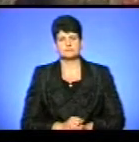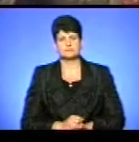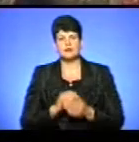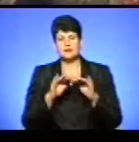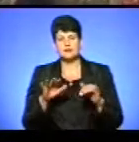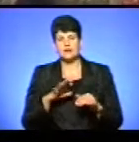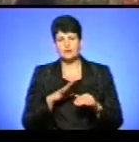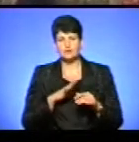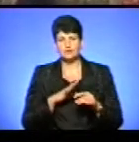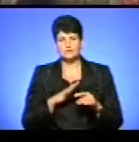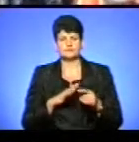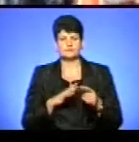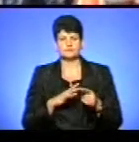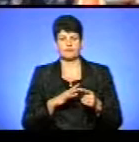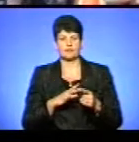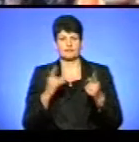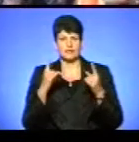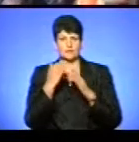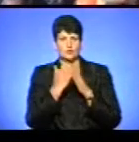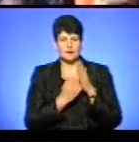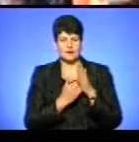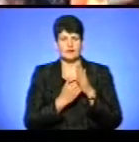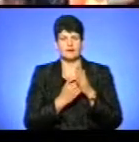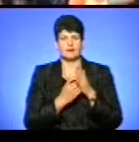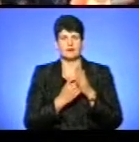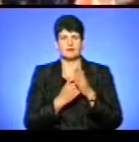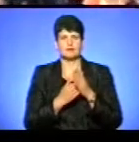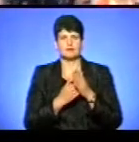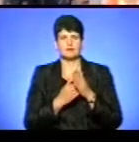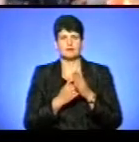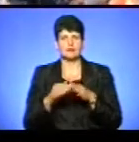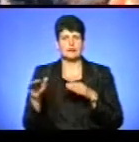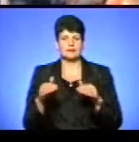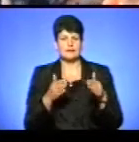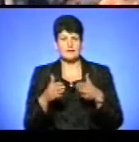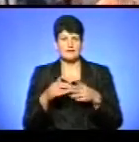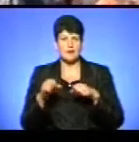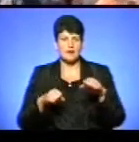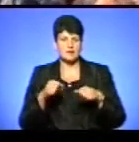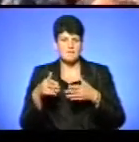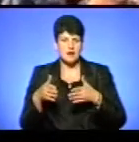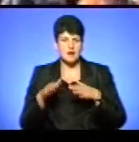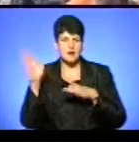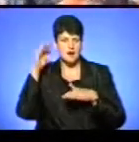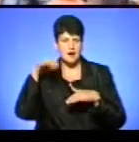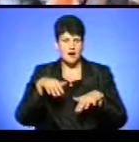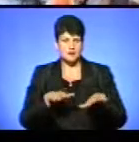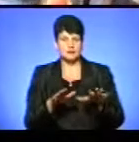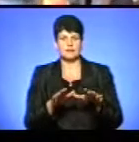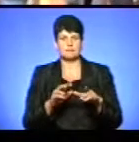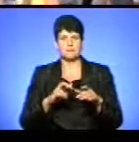Дітей була дуже насичена програма, катання на катамаранах, подорожі, підйоми на